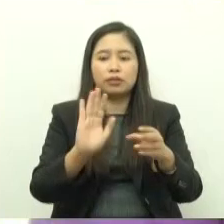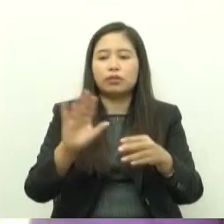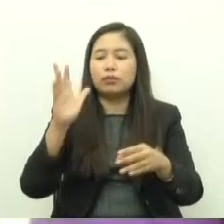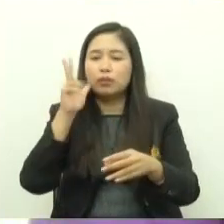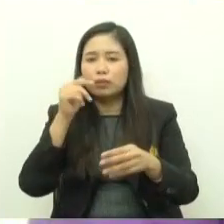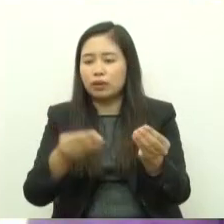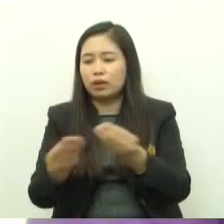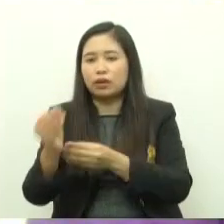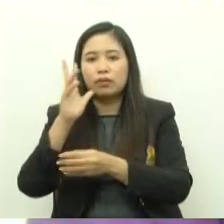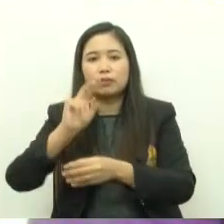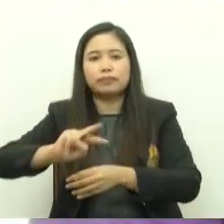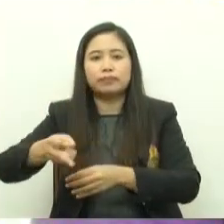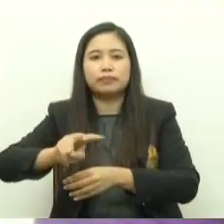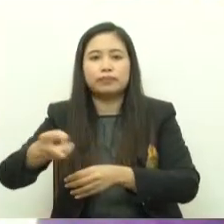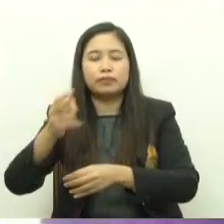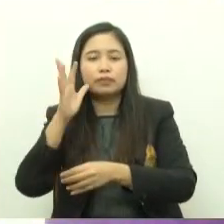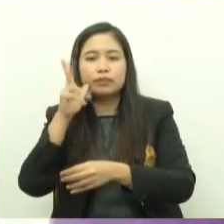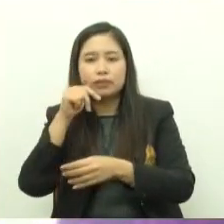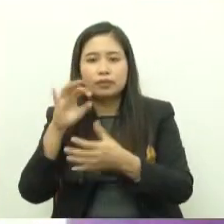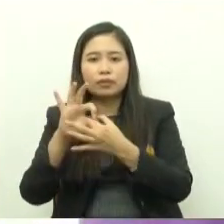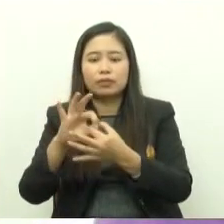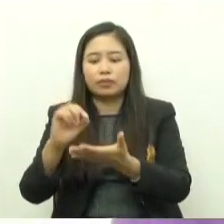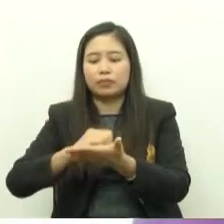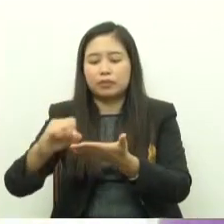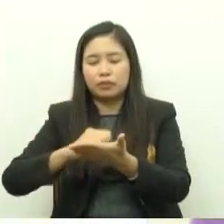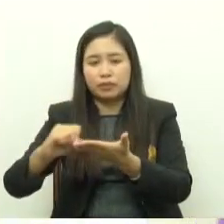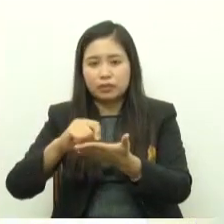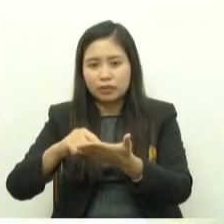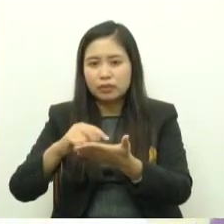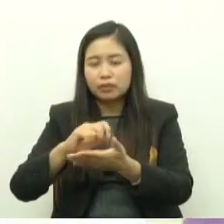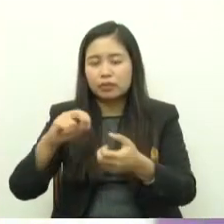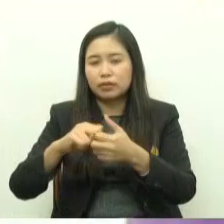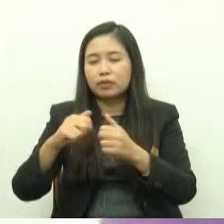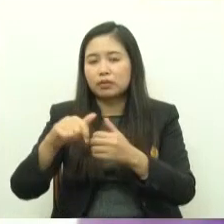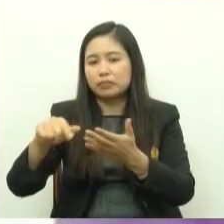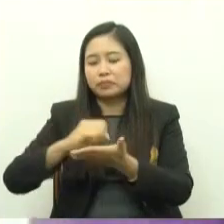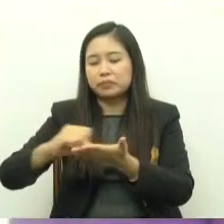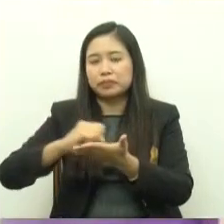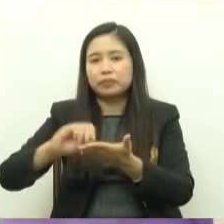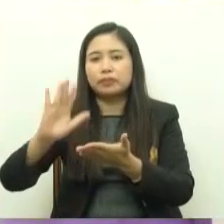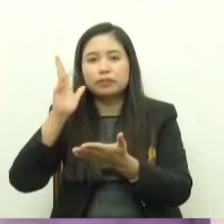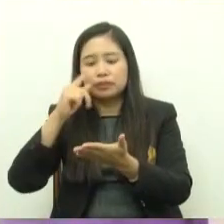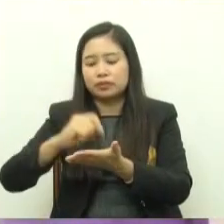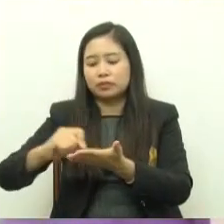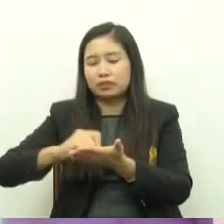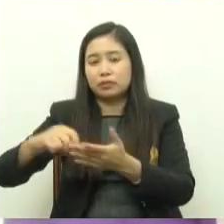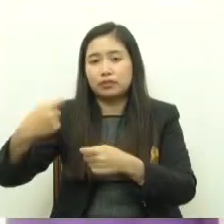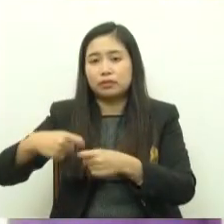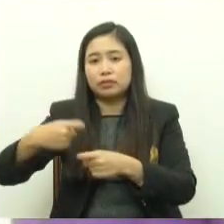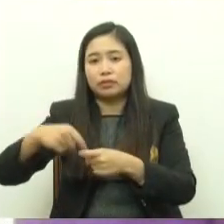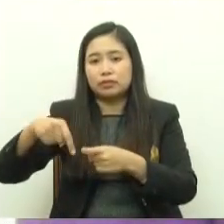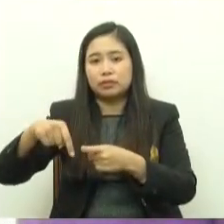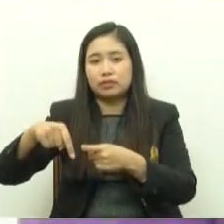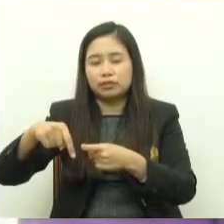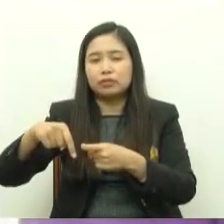ให้ผู้ปกครองเนี่ยไม่ต้องมีการอ่านการเขียนเพราะว่าจะจะถือว่าเป็นเรื่องยากสำหรับผู้ปกครองนะคะก็เลยให้ใช้อ่าเป็น